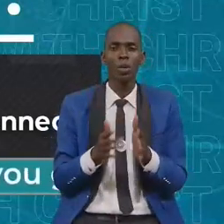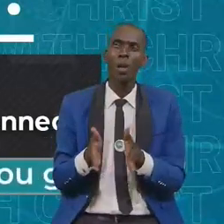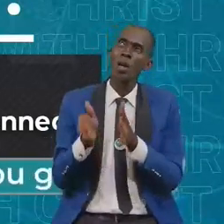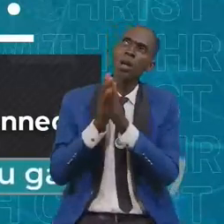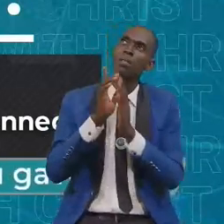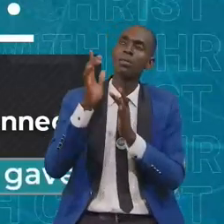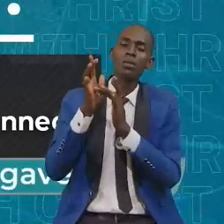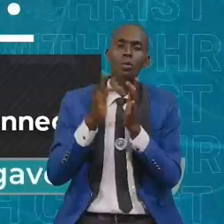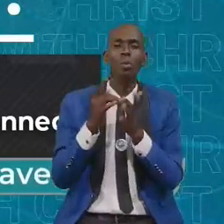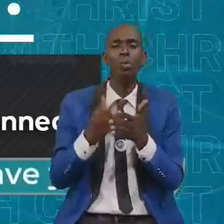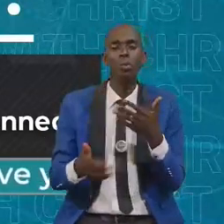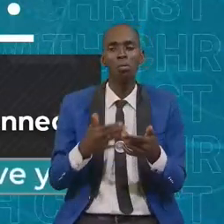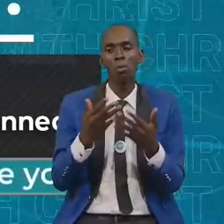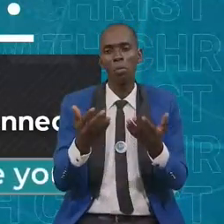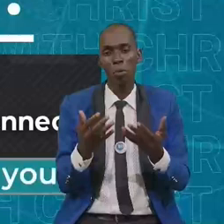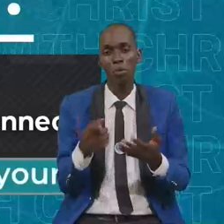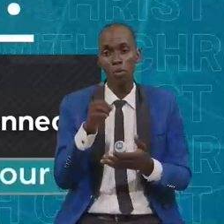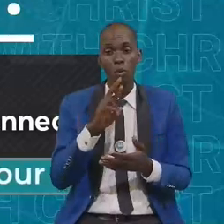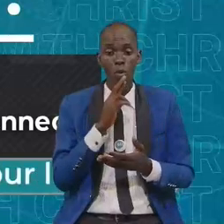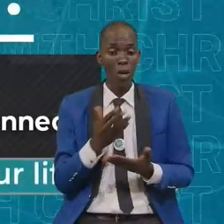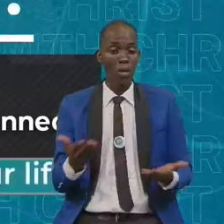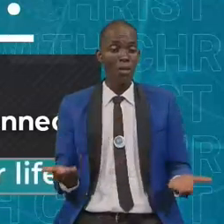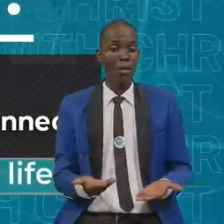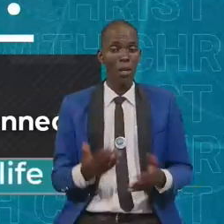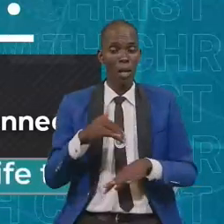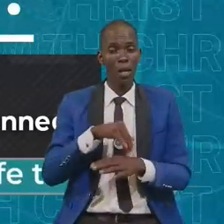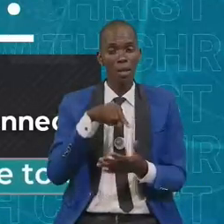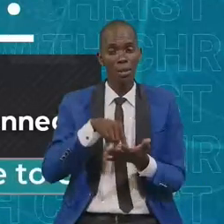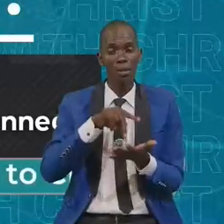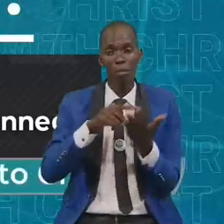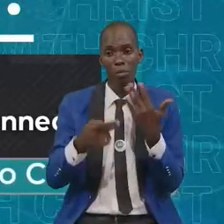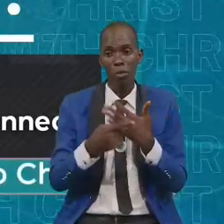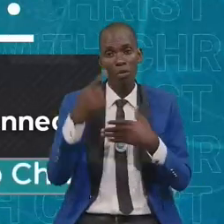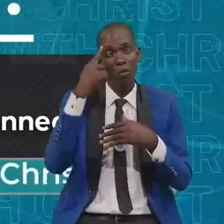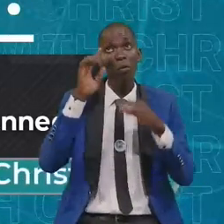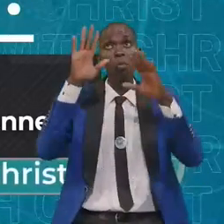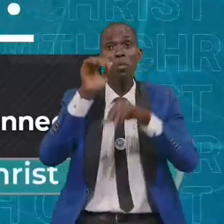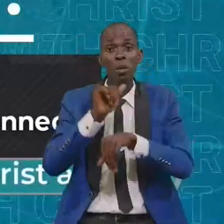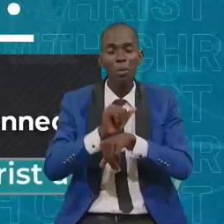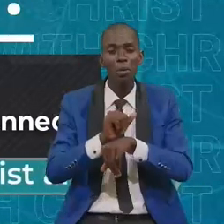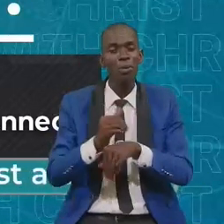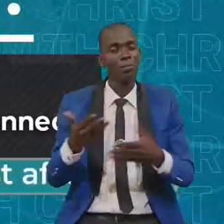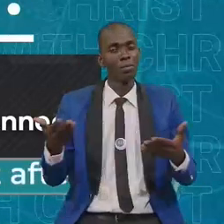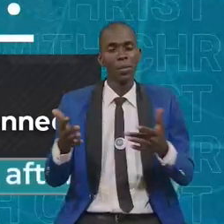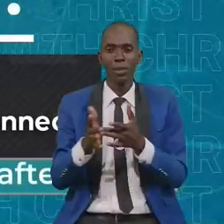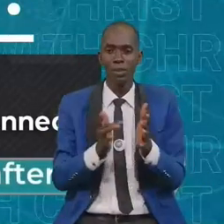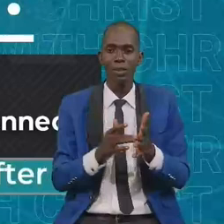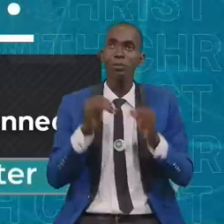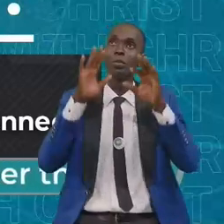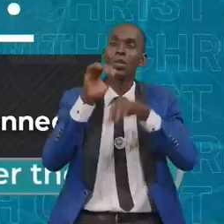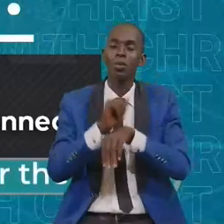tu es là pour les miracles et Jésus le faisait de miracle est là aveugle